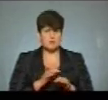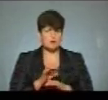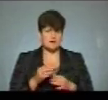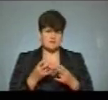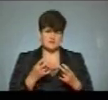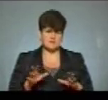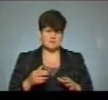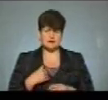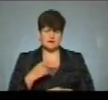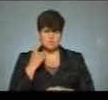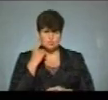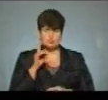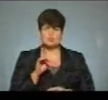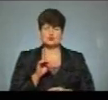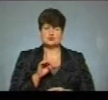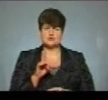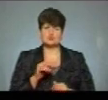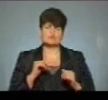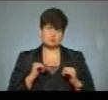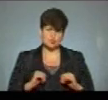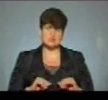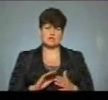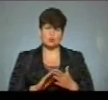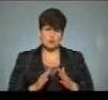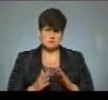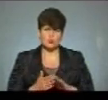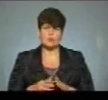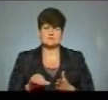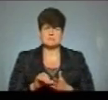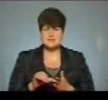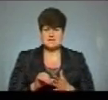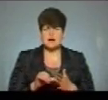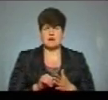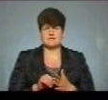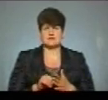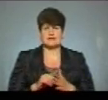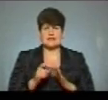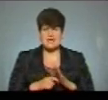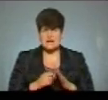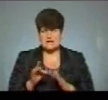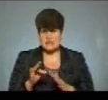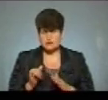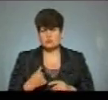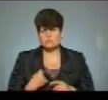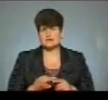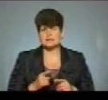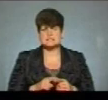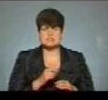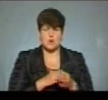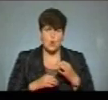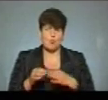Я думаю, що в спокійній обстановці з представниками кар'єру ми це